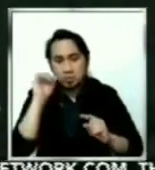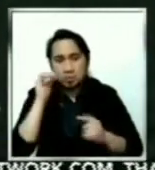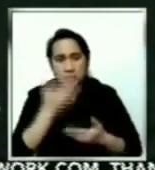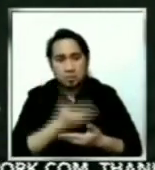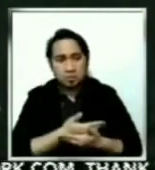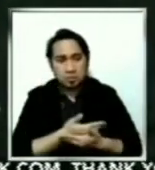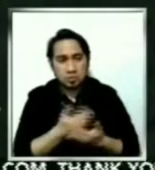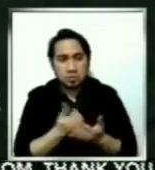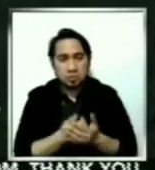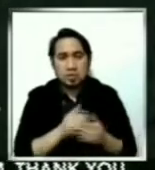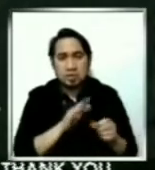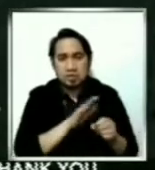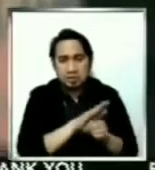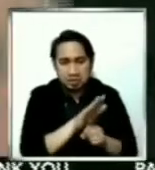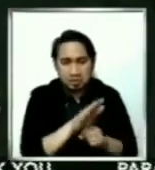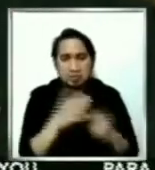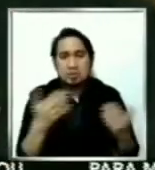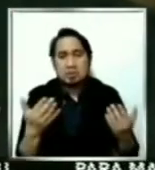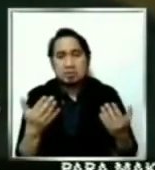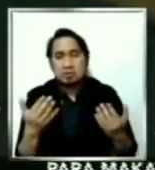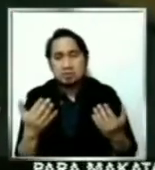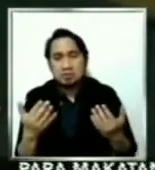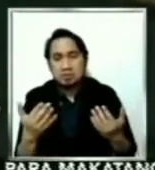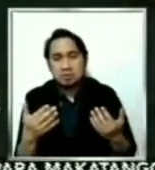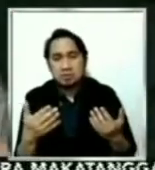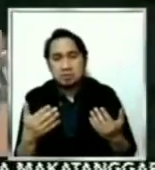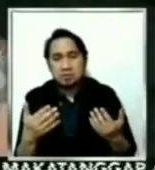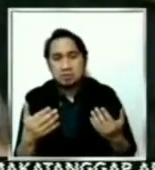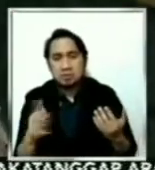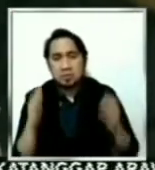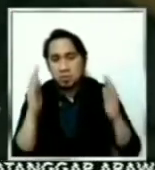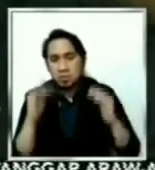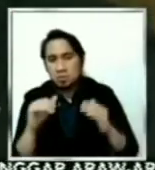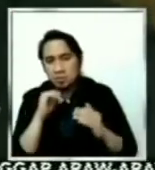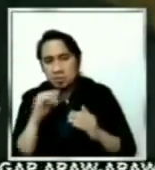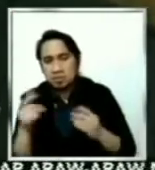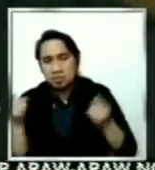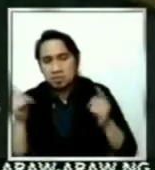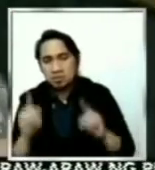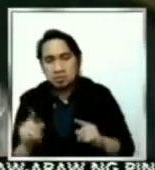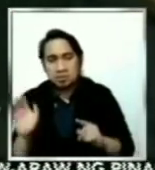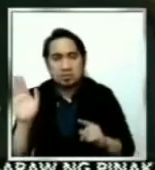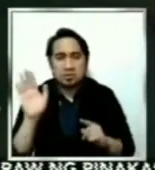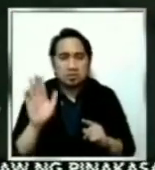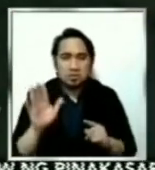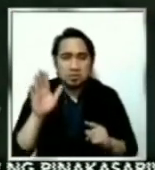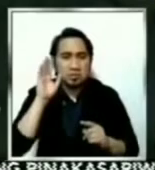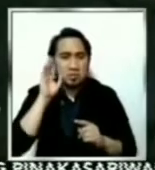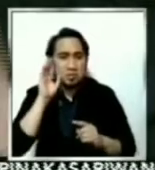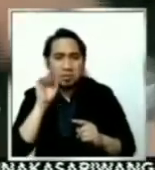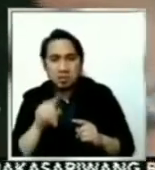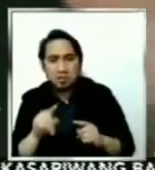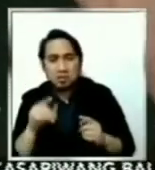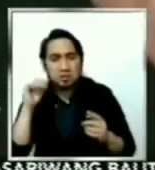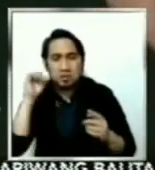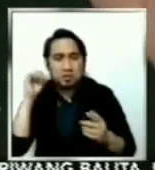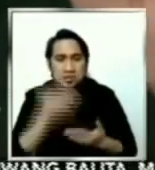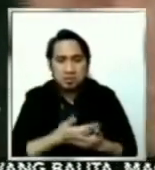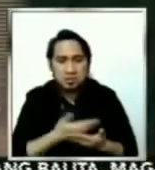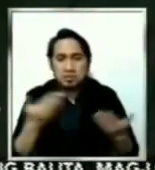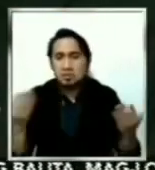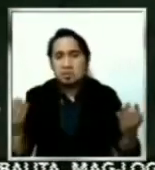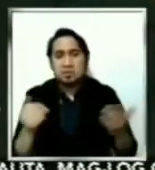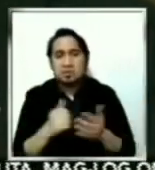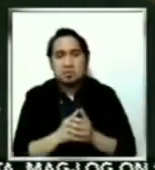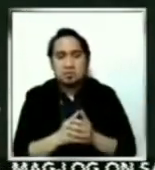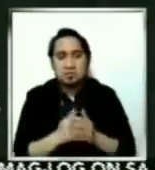Nirape, binaboy anak ko. Sana hindi mangyari yan sa kapatid niya, sa anak niya. Ayoko may mabiktima pa